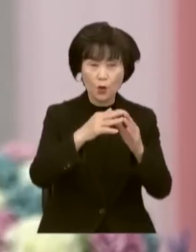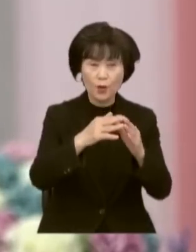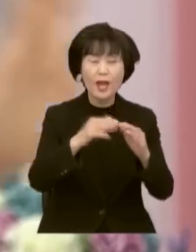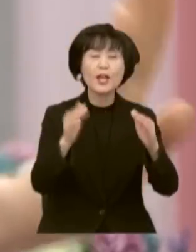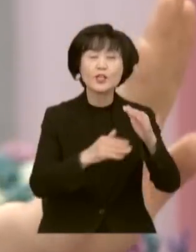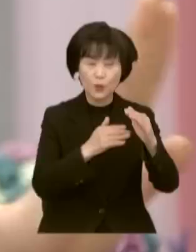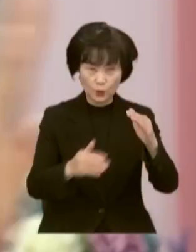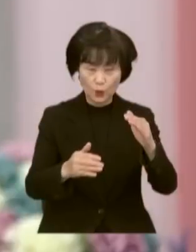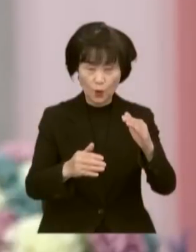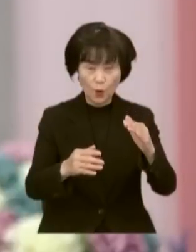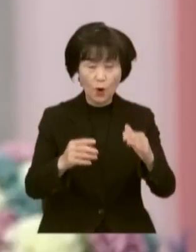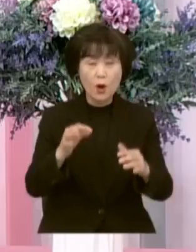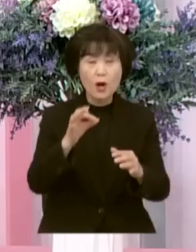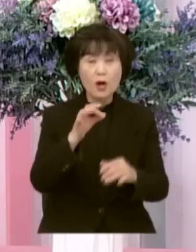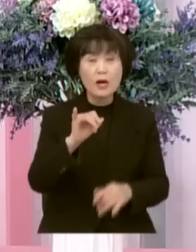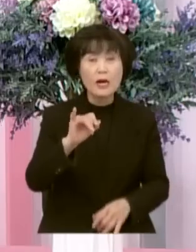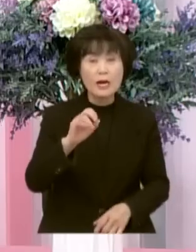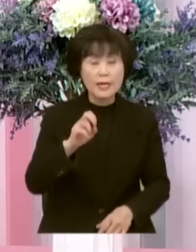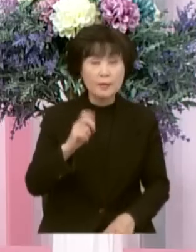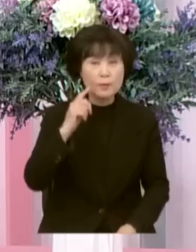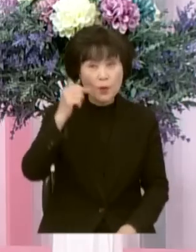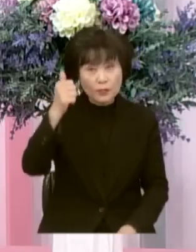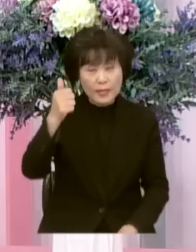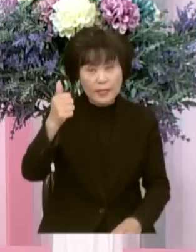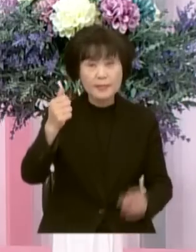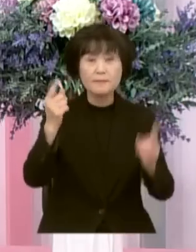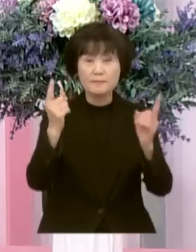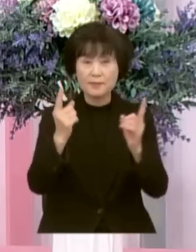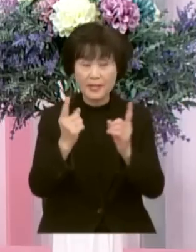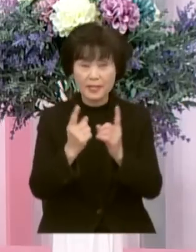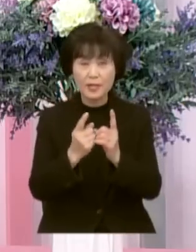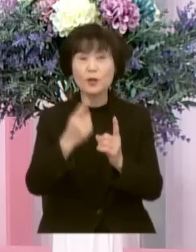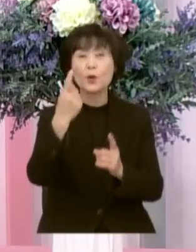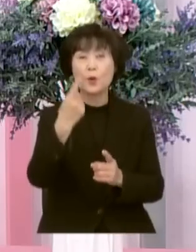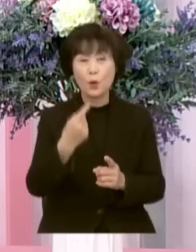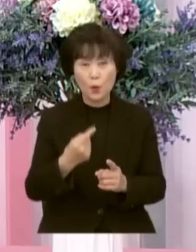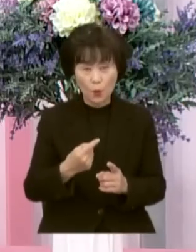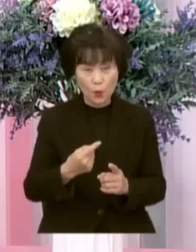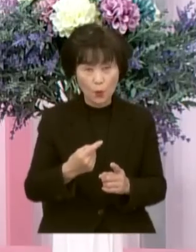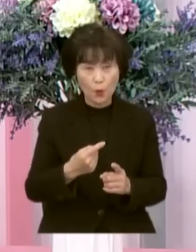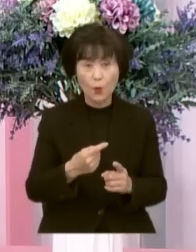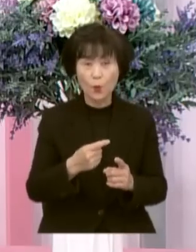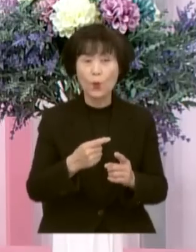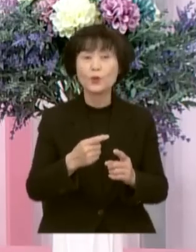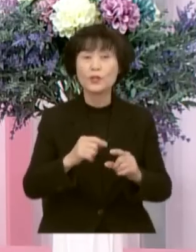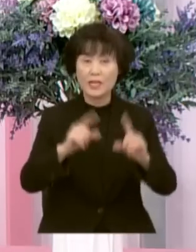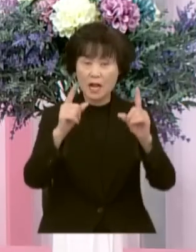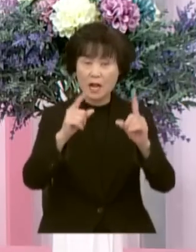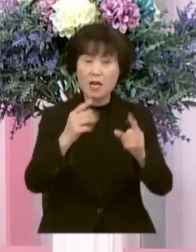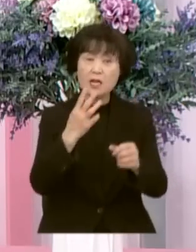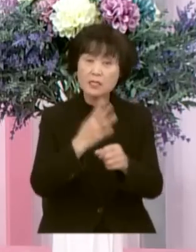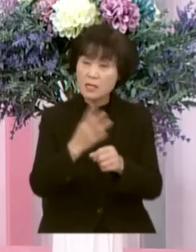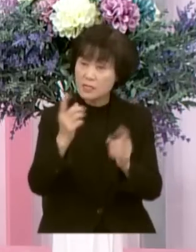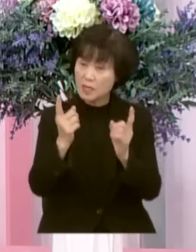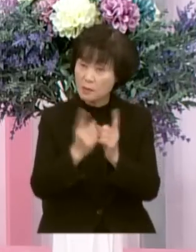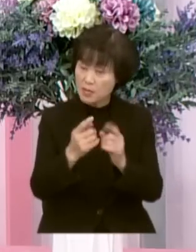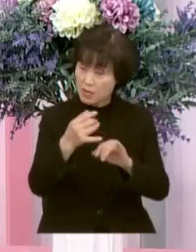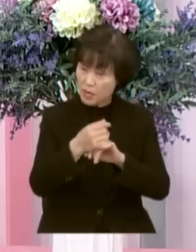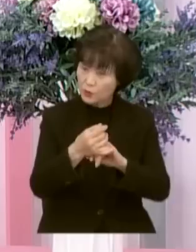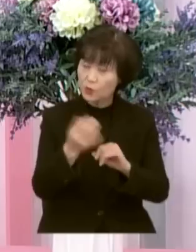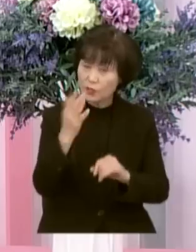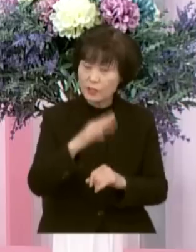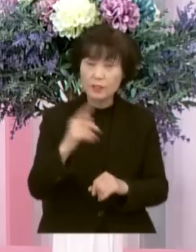이면수 목사님을 만나러 오는 거고 이제 3시에 오후 3시에 이제 만나기로 했는데 임현수 목사님이 4시에 오신 거예요. 그